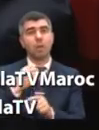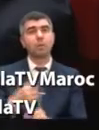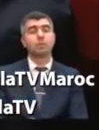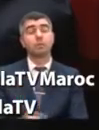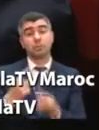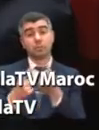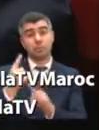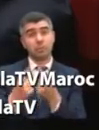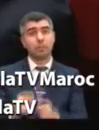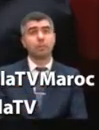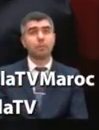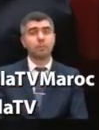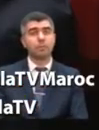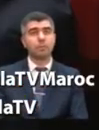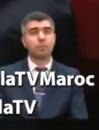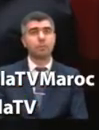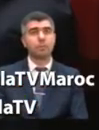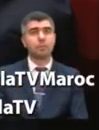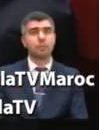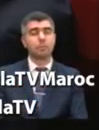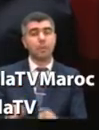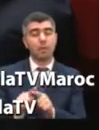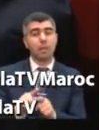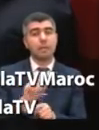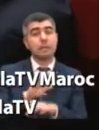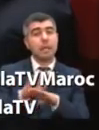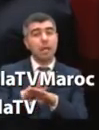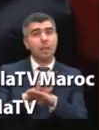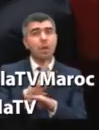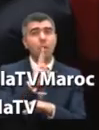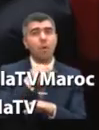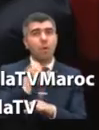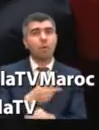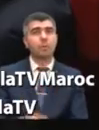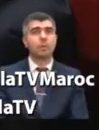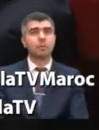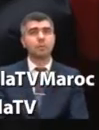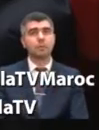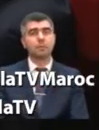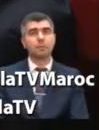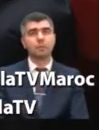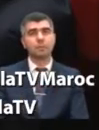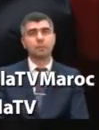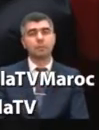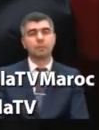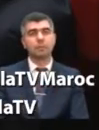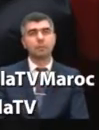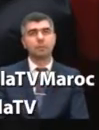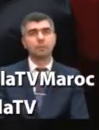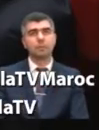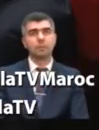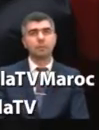السادة النواب رجاء، وراه هذه سياسة حكومية، السيد الوزير يجاوب، وراه هذه سياسة حكومية، وراه هذه